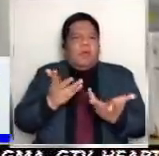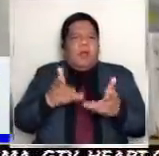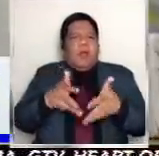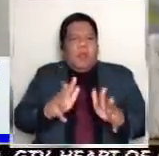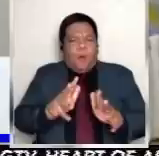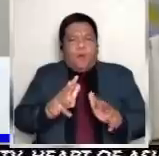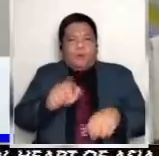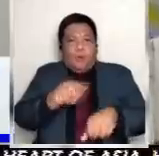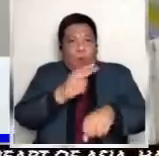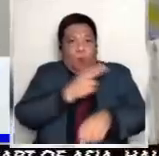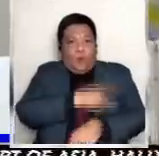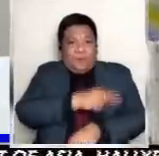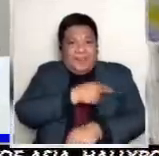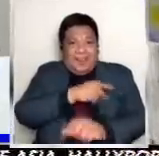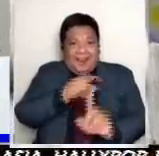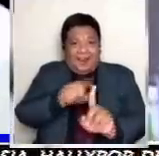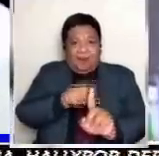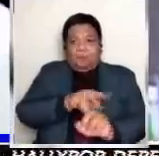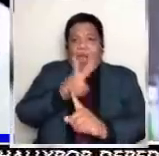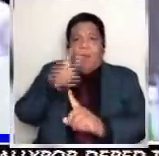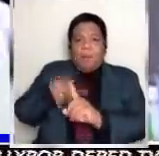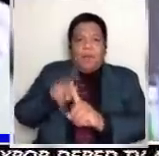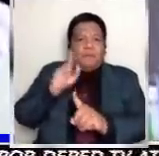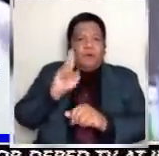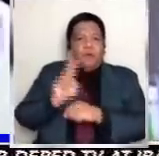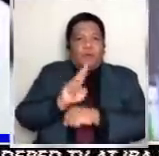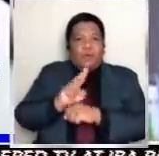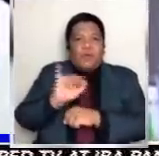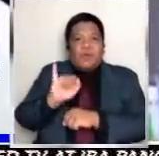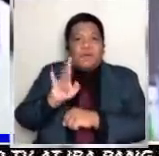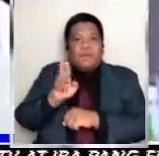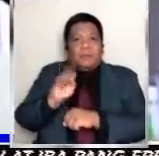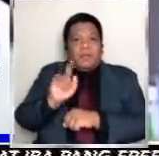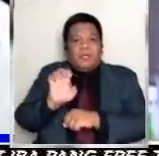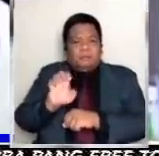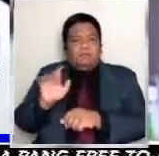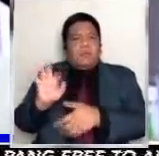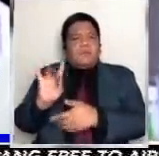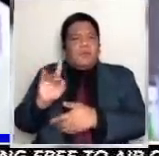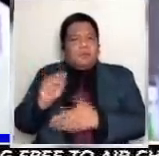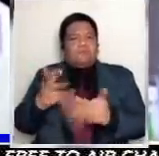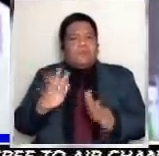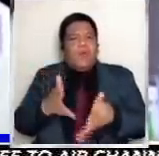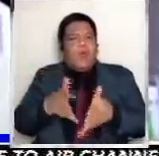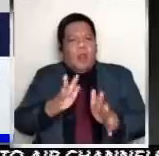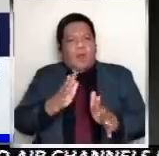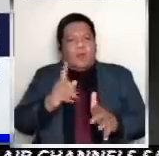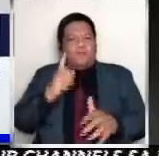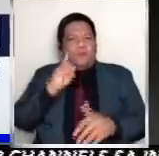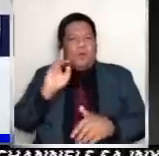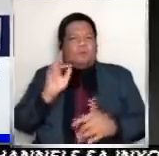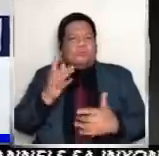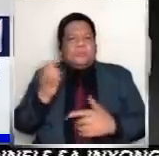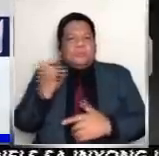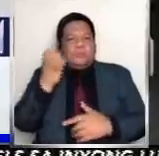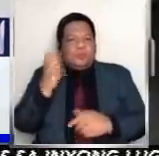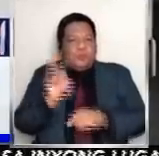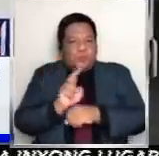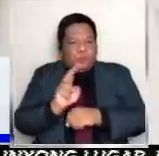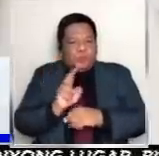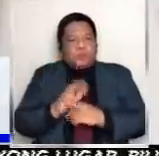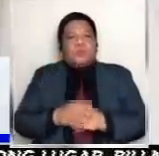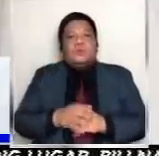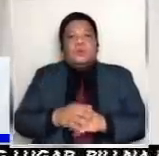para makagamit ng ivermectin. Pero hindi kontento rito si Dr. Benigno Agbayani, isa sa mga doktor